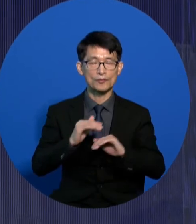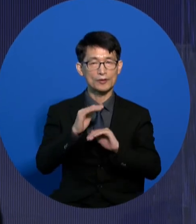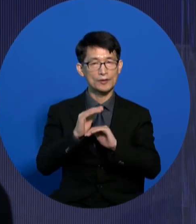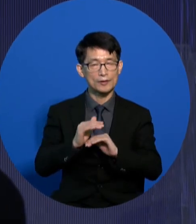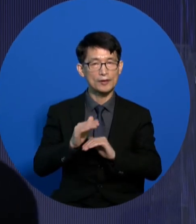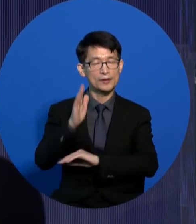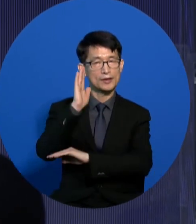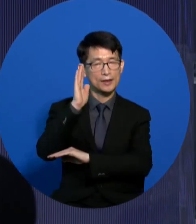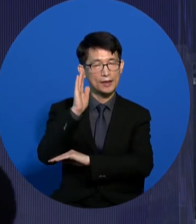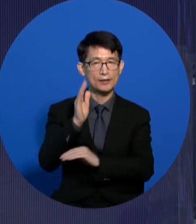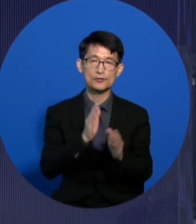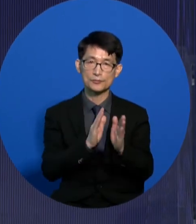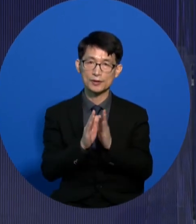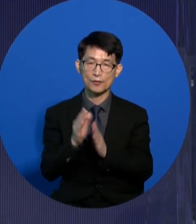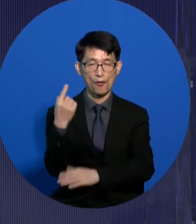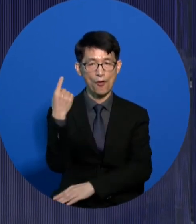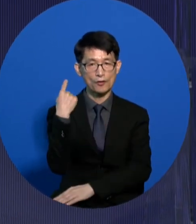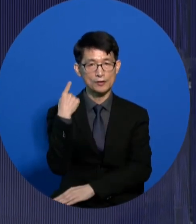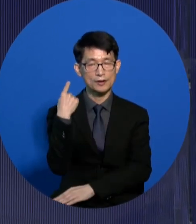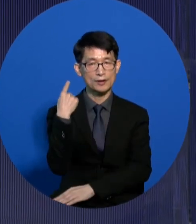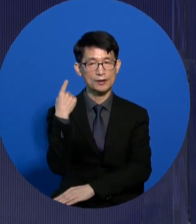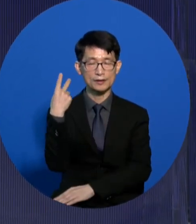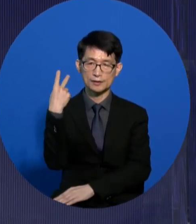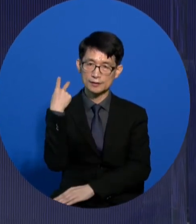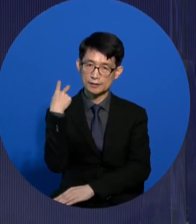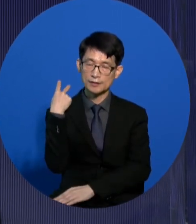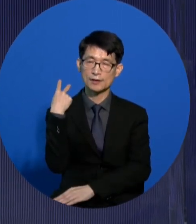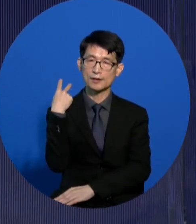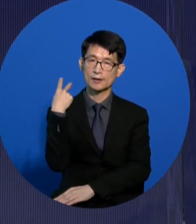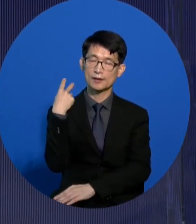어제, 엊그저께 이렇게 발표를 쭉